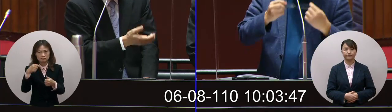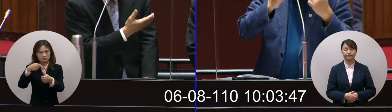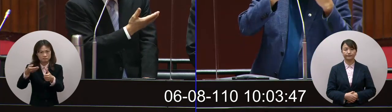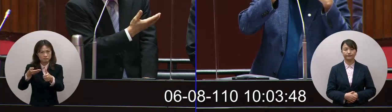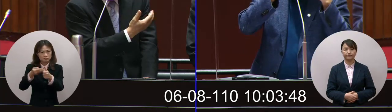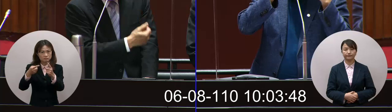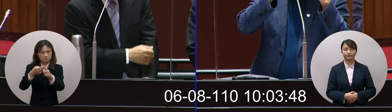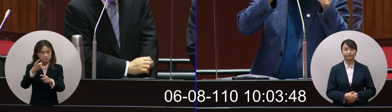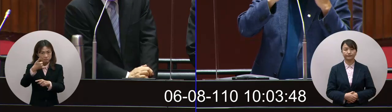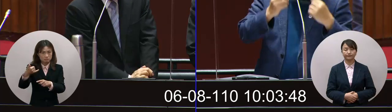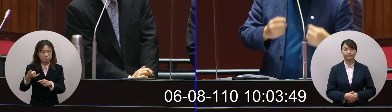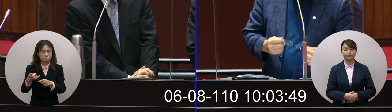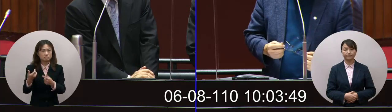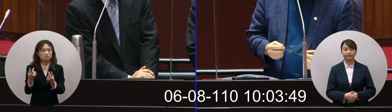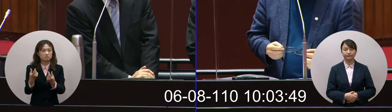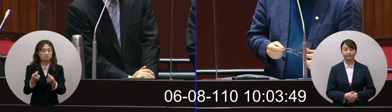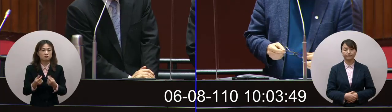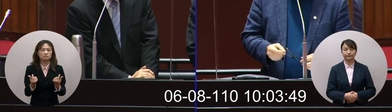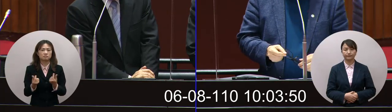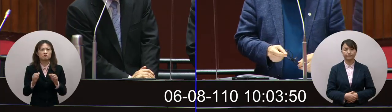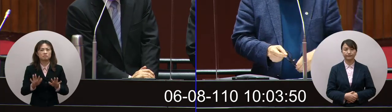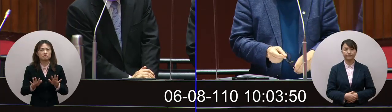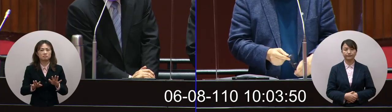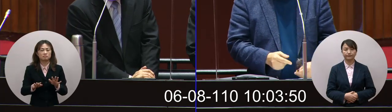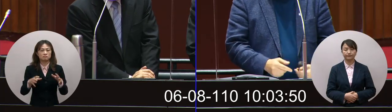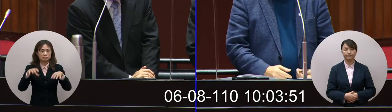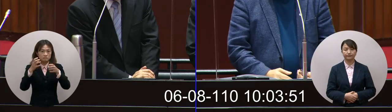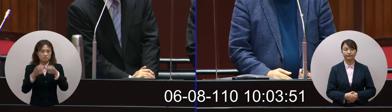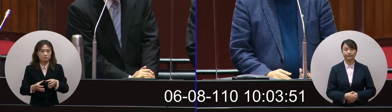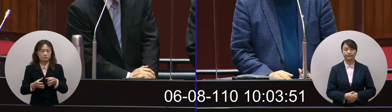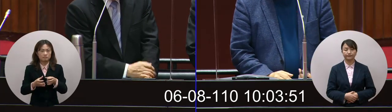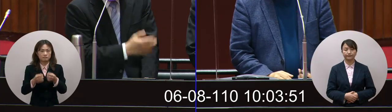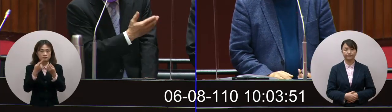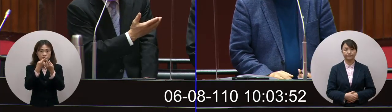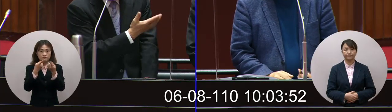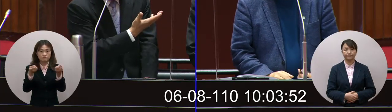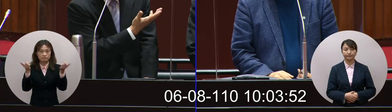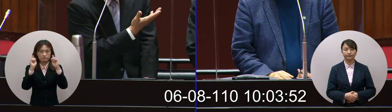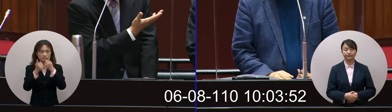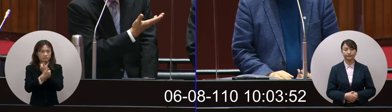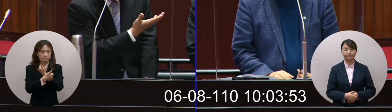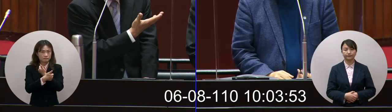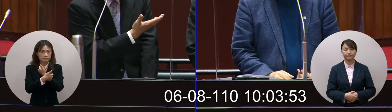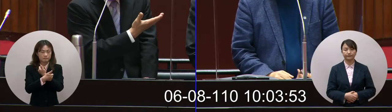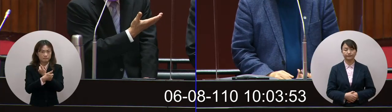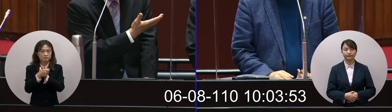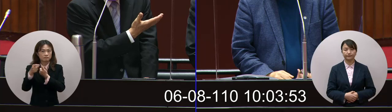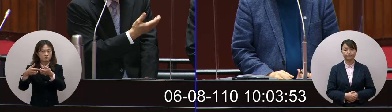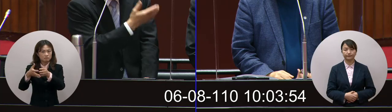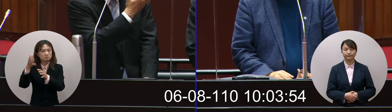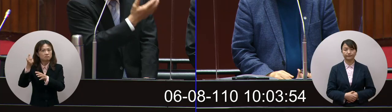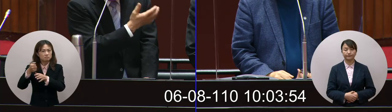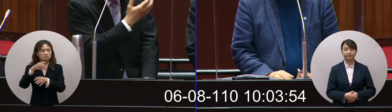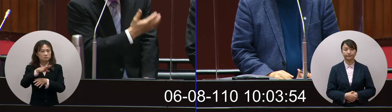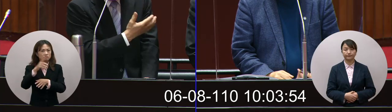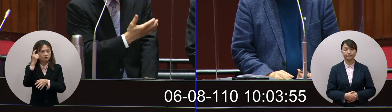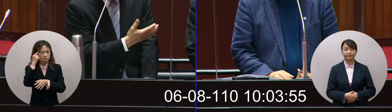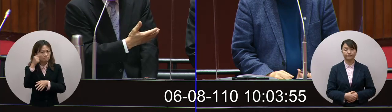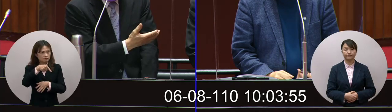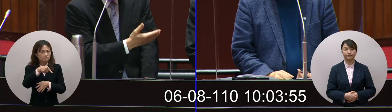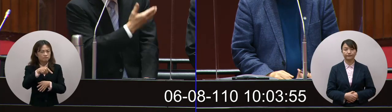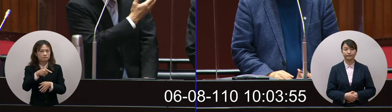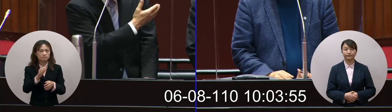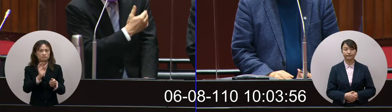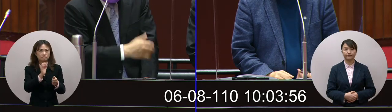员，那就这回要办大专、大学会考人员，到部长都有照顾着。啊，伊列出